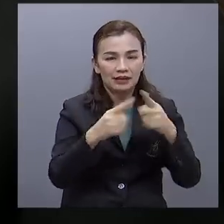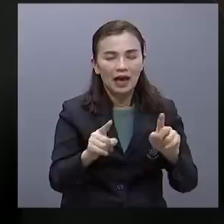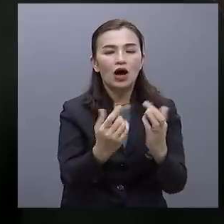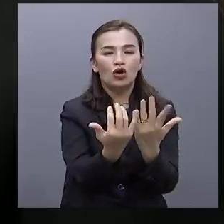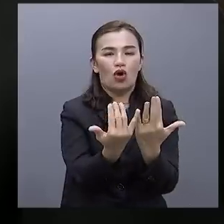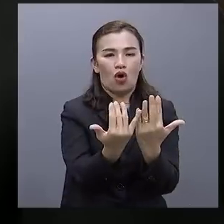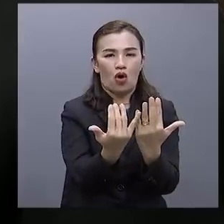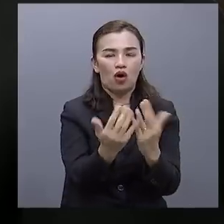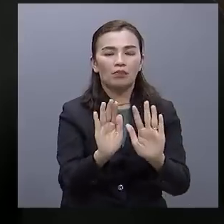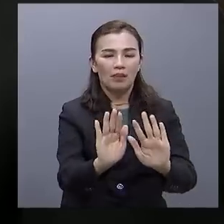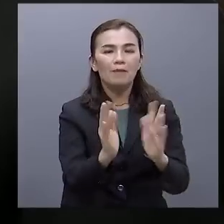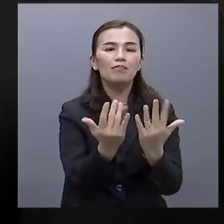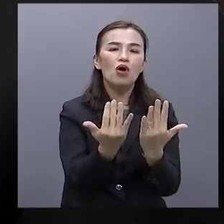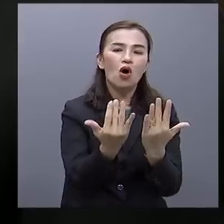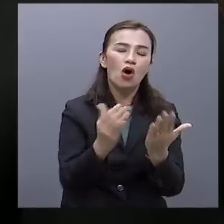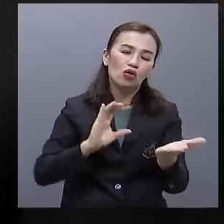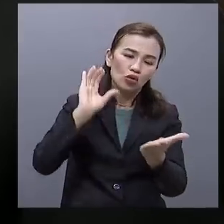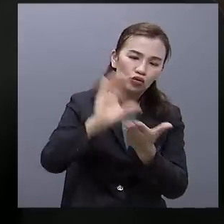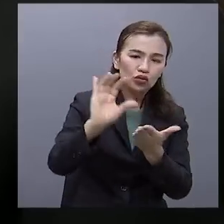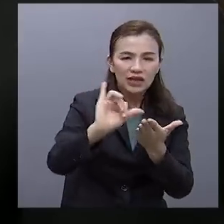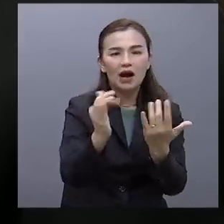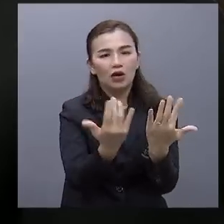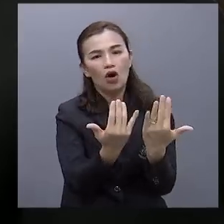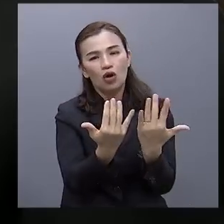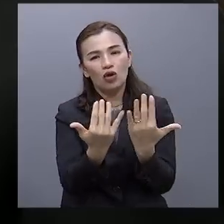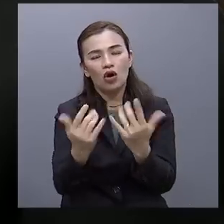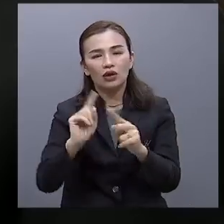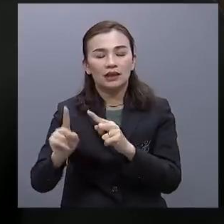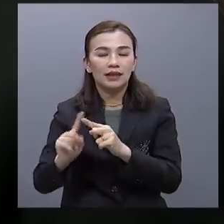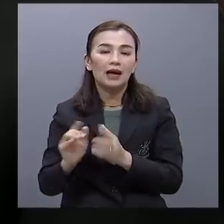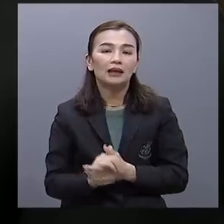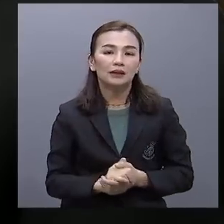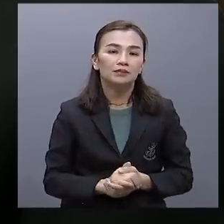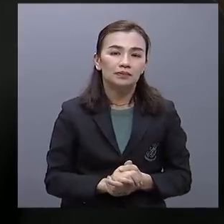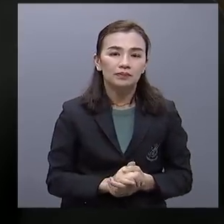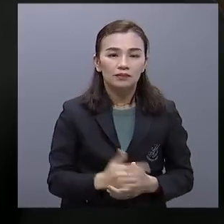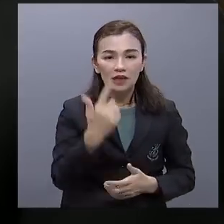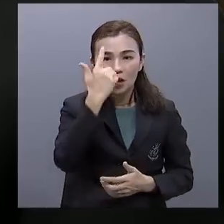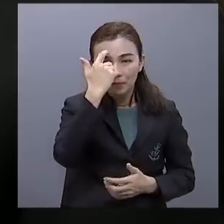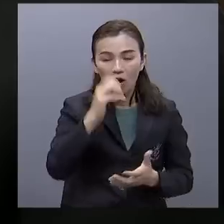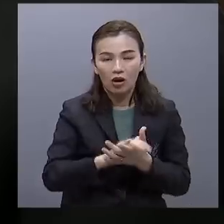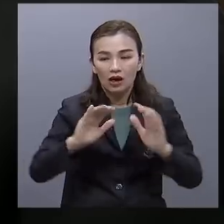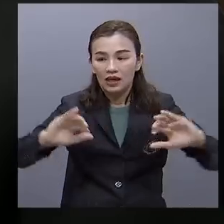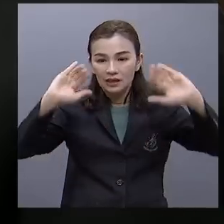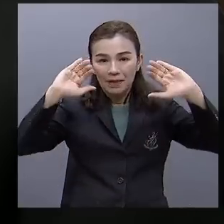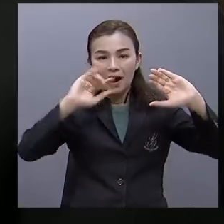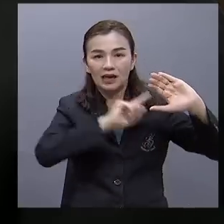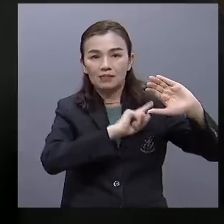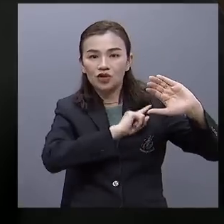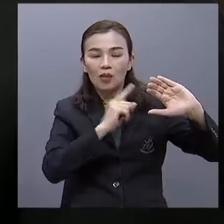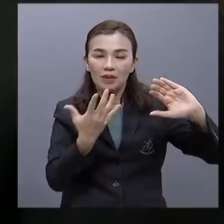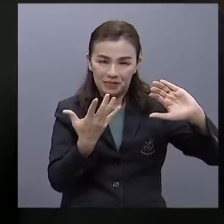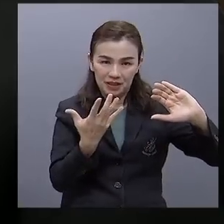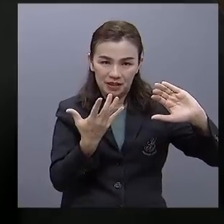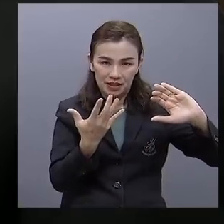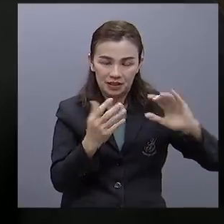ที่ทั้งงบอะไรจะงบรายจ่ายประจำนั้นมันไม่มีรัฐบาลยังใช้รายจ่ายต